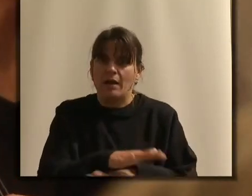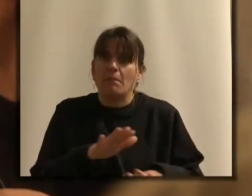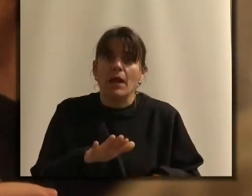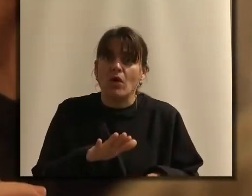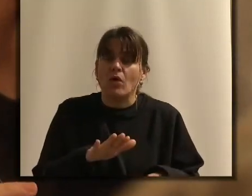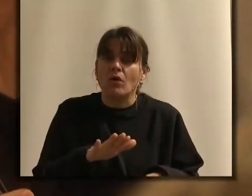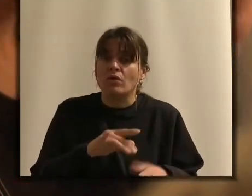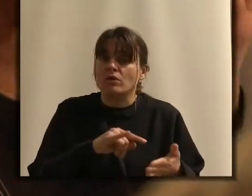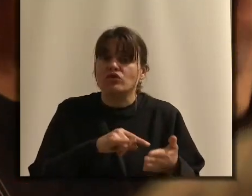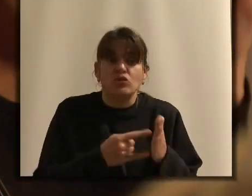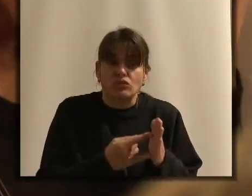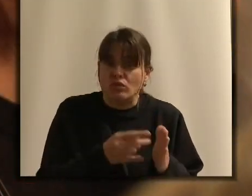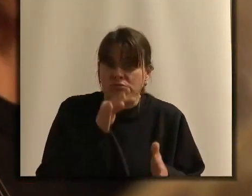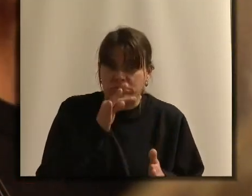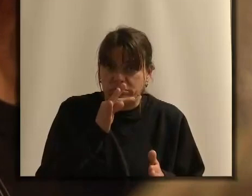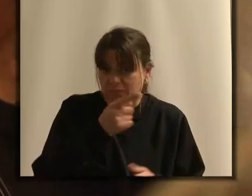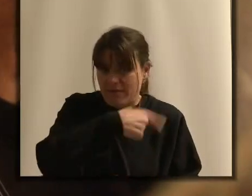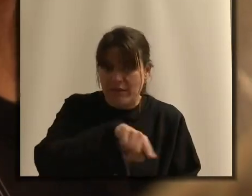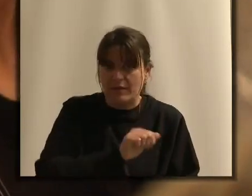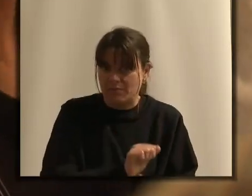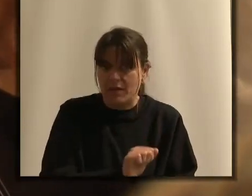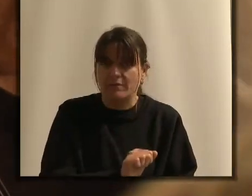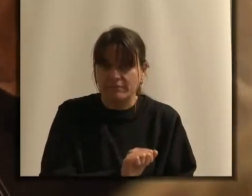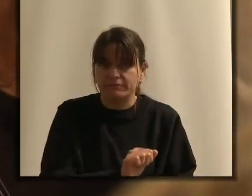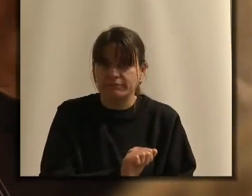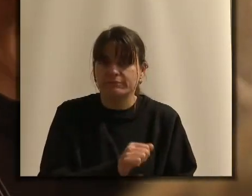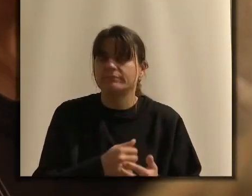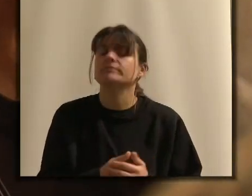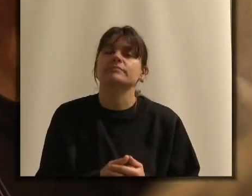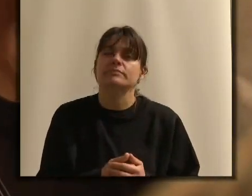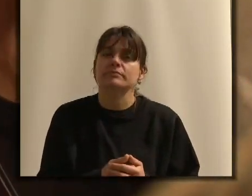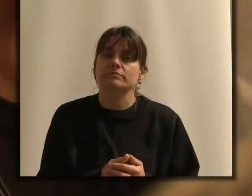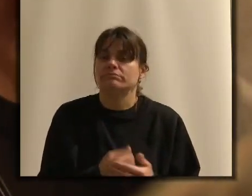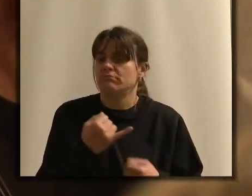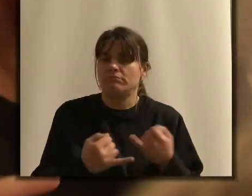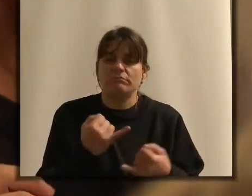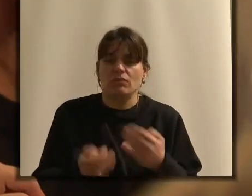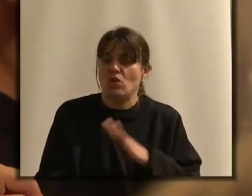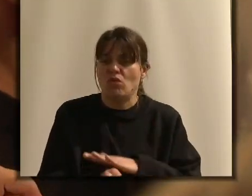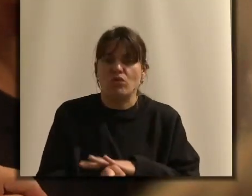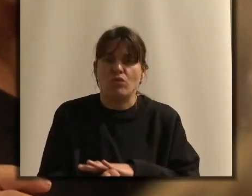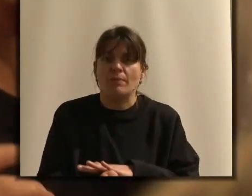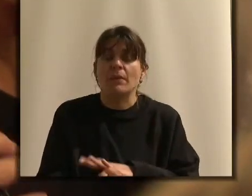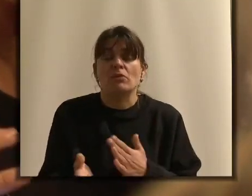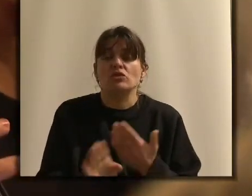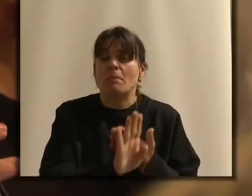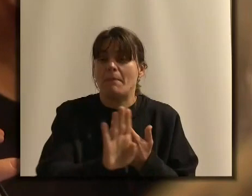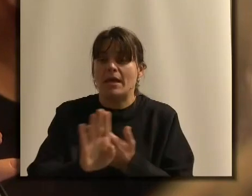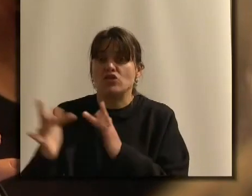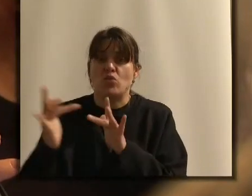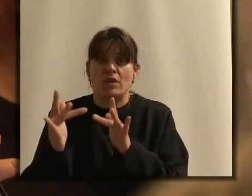no se'ls hi ha donat, no se'ls hi ha proposat cap solució en aquests problemes, i es van posar en contacte amb nosaltres